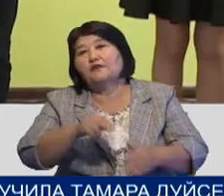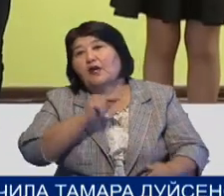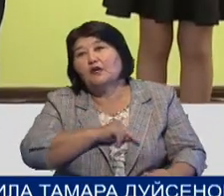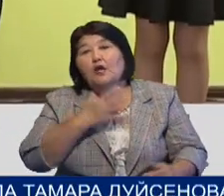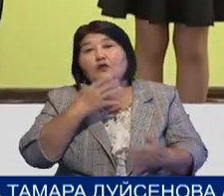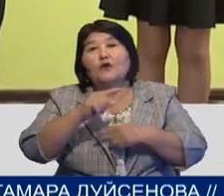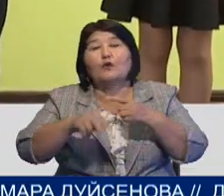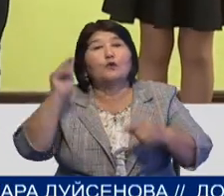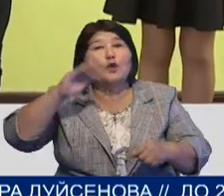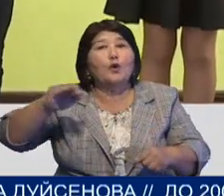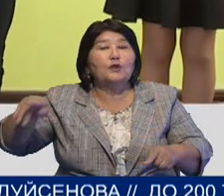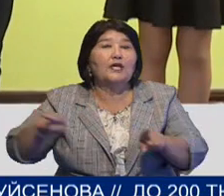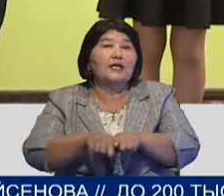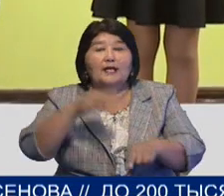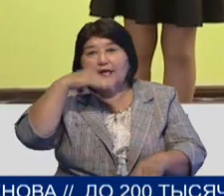бельгаева